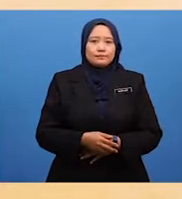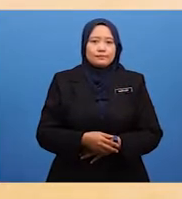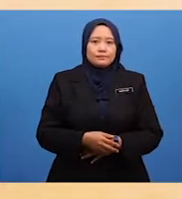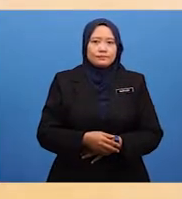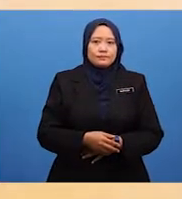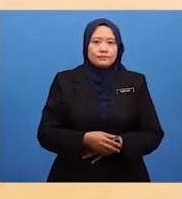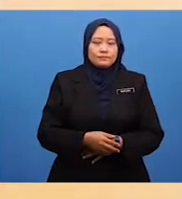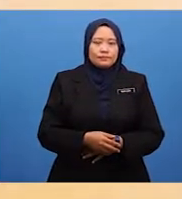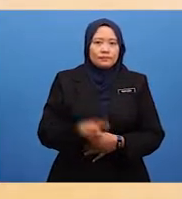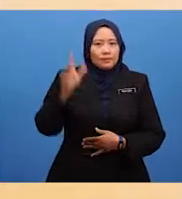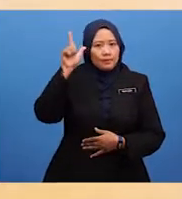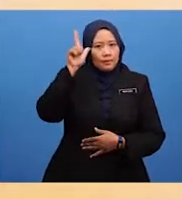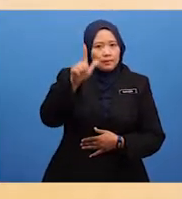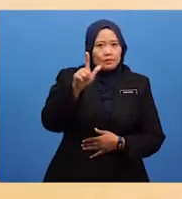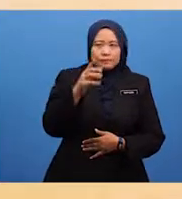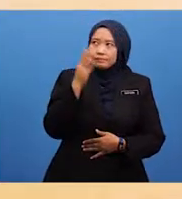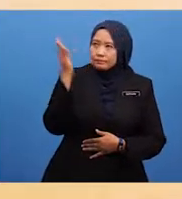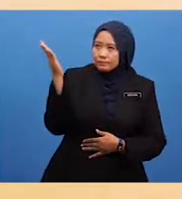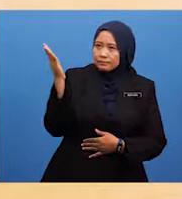Mari kita lihat senarai semak.